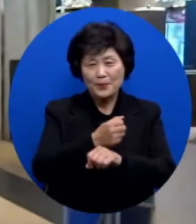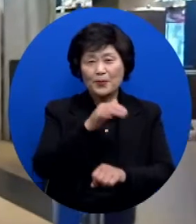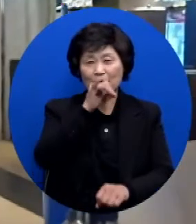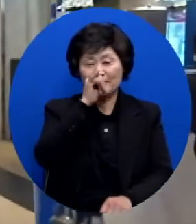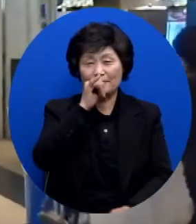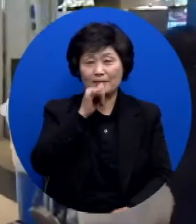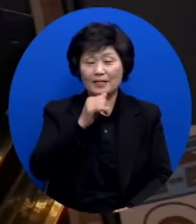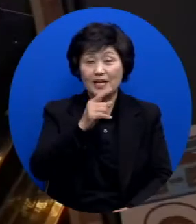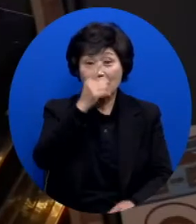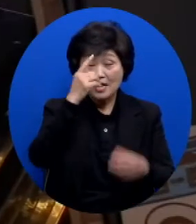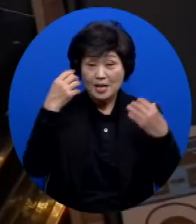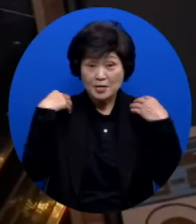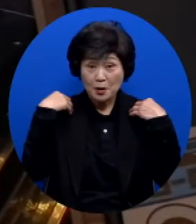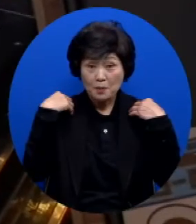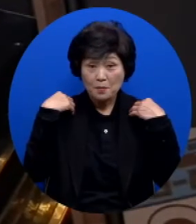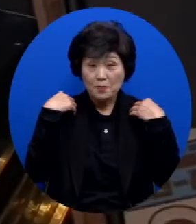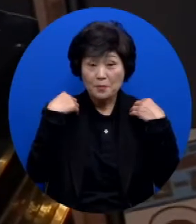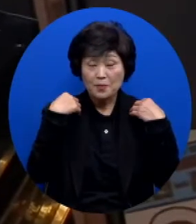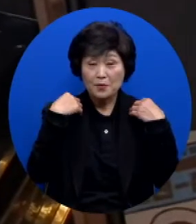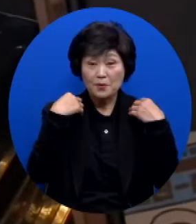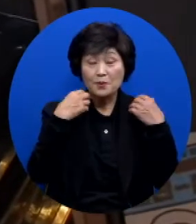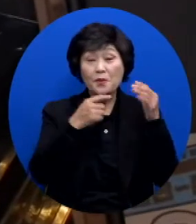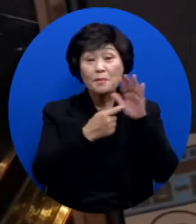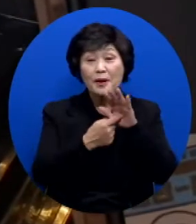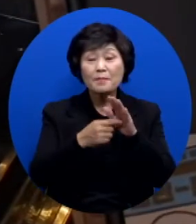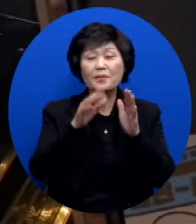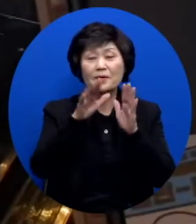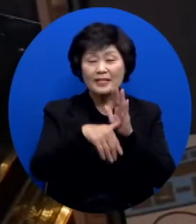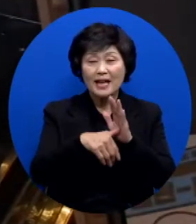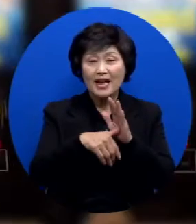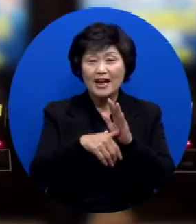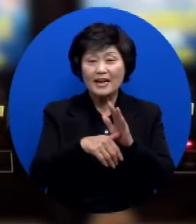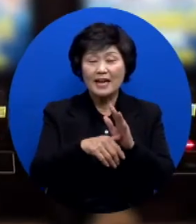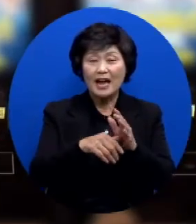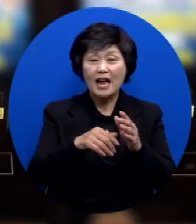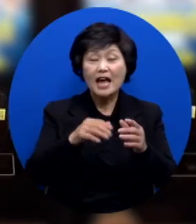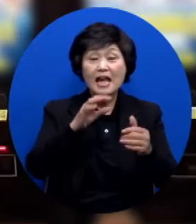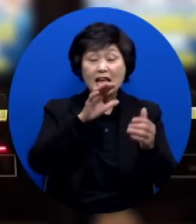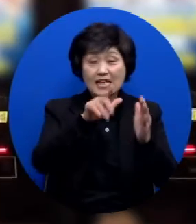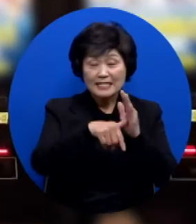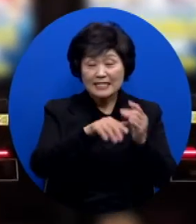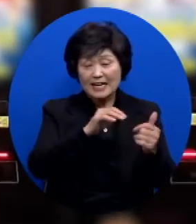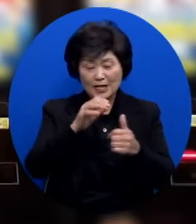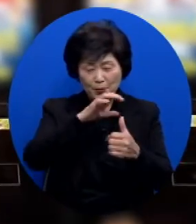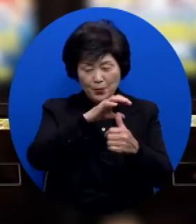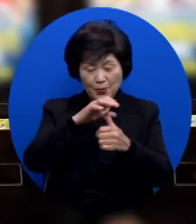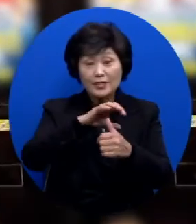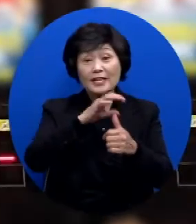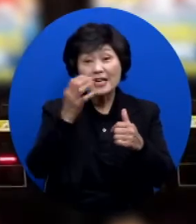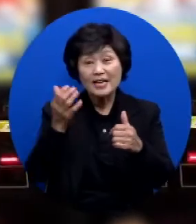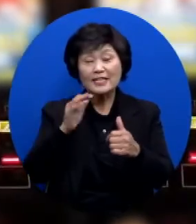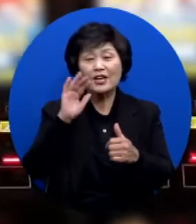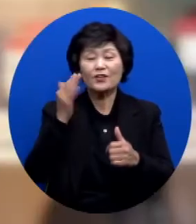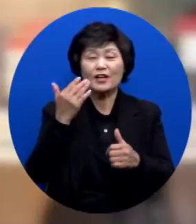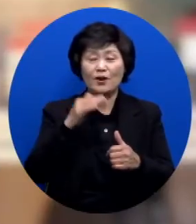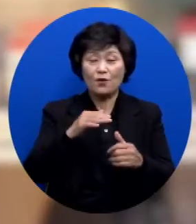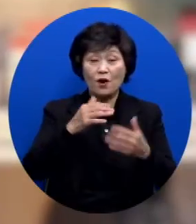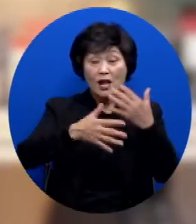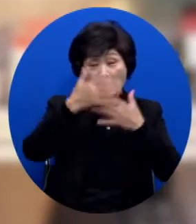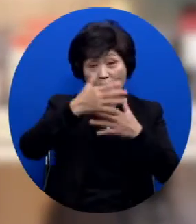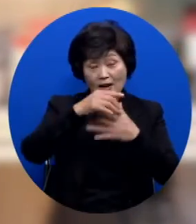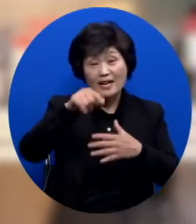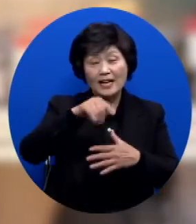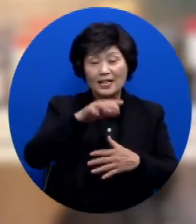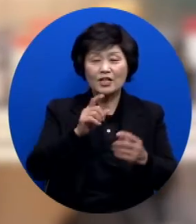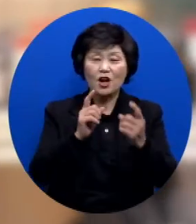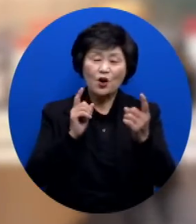정부 방침에 따라 영화관의 운영시간 제한이 해제됐고 백신 접종을 완료했다면 영화관 안에서 거리 두기 없는